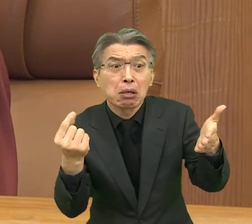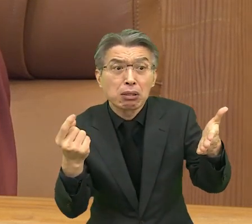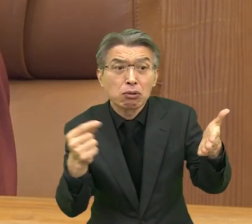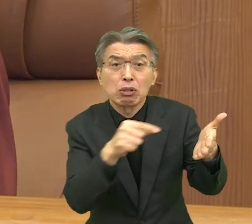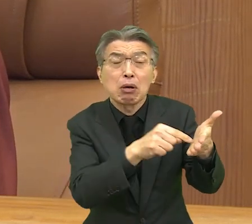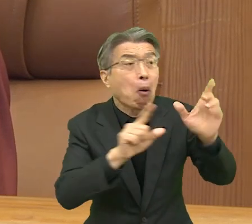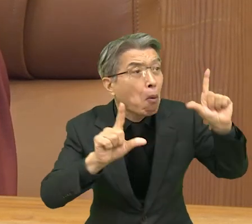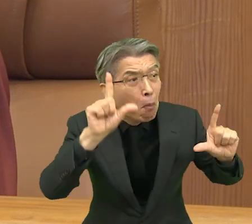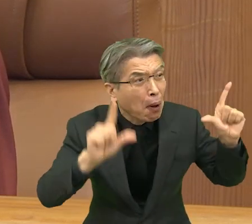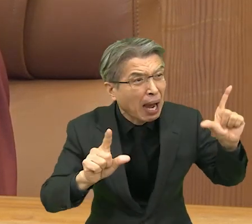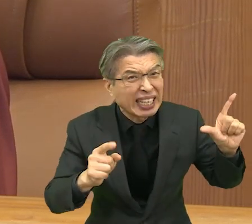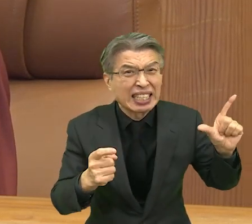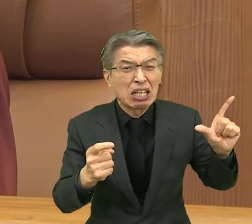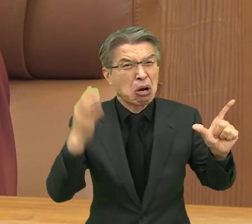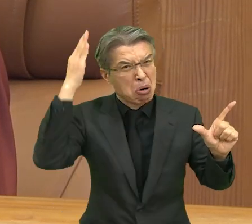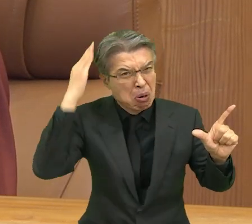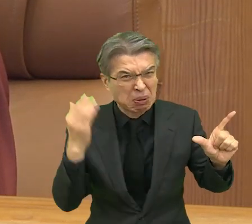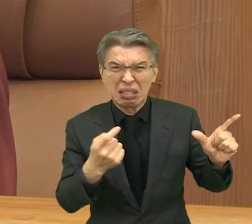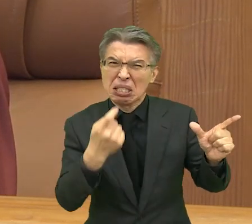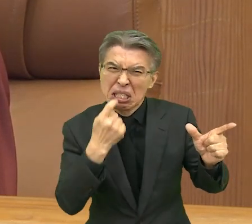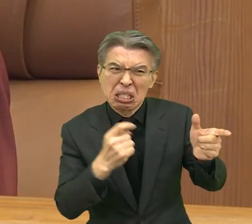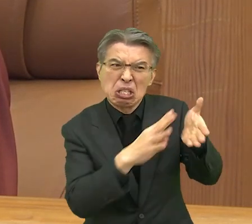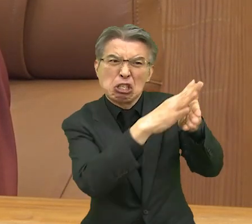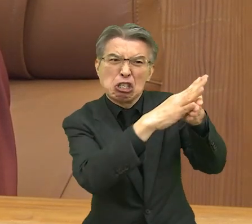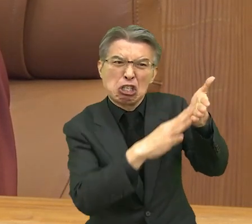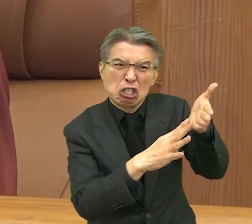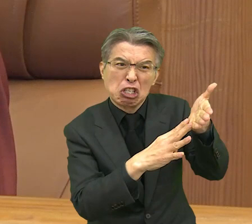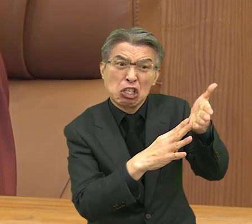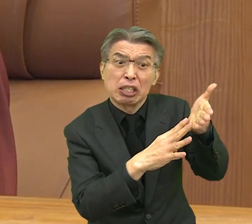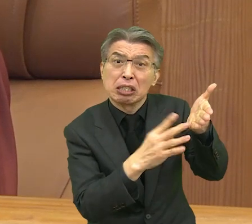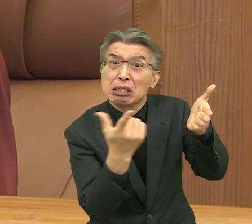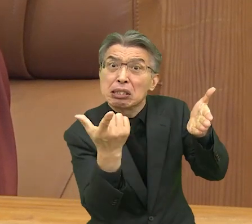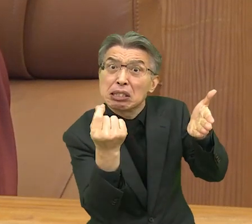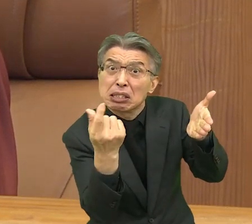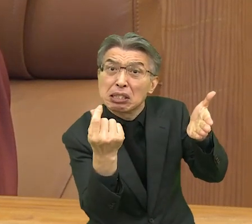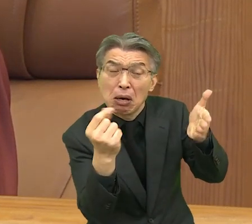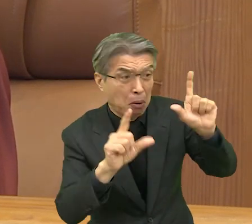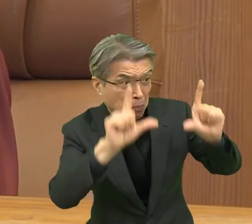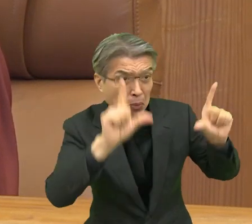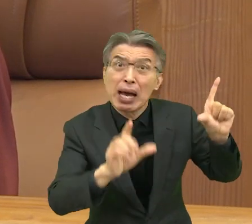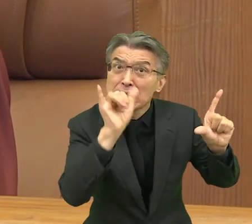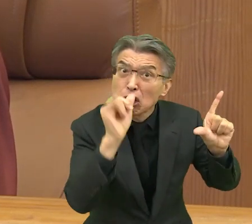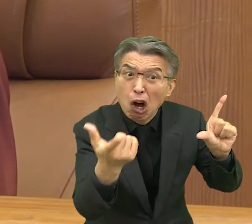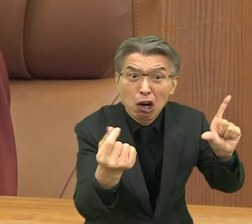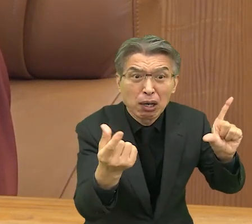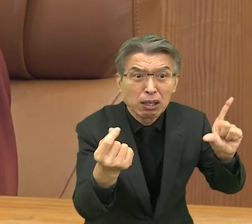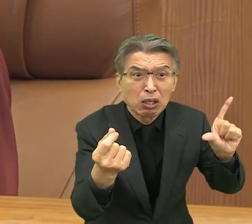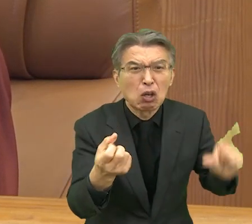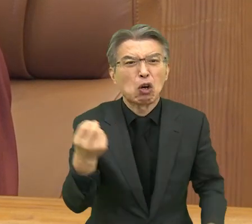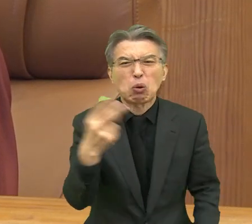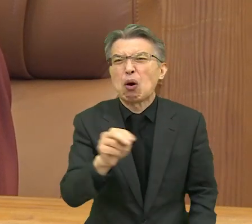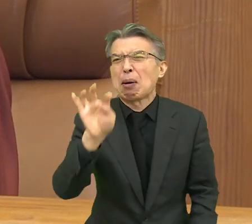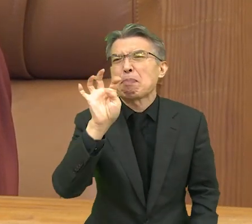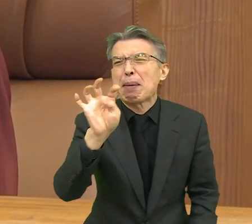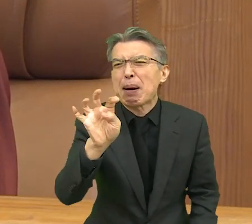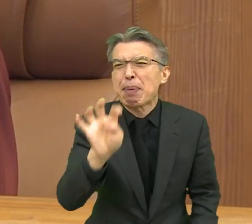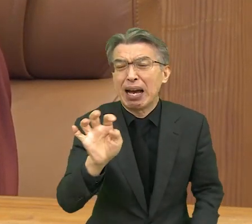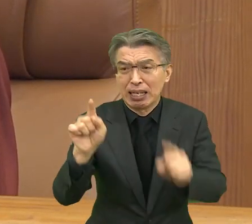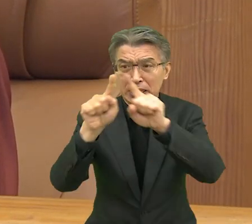검고, 흰 줄무늬 또는 막대 모양의 기호를 의미합니다. 반면에